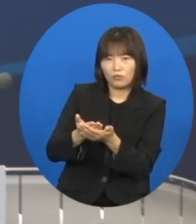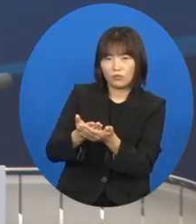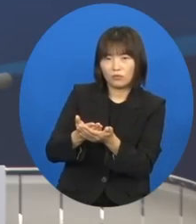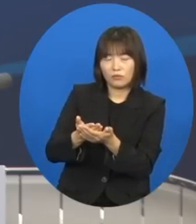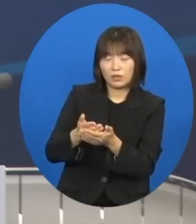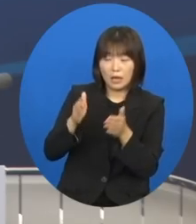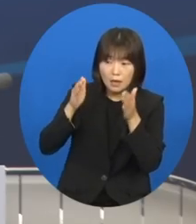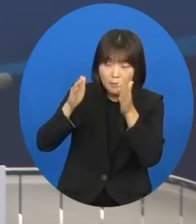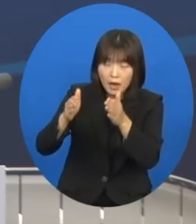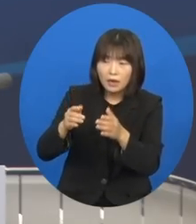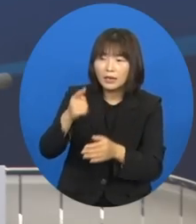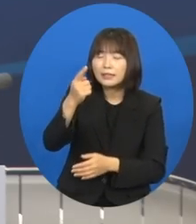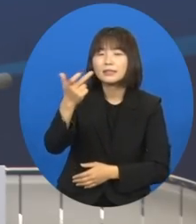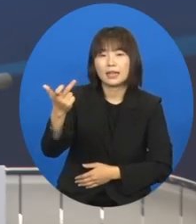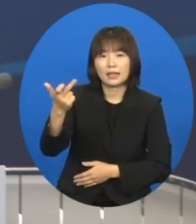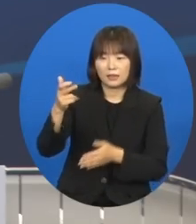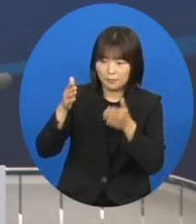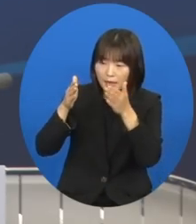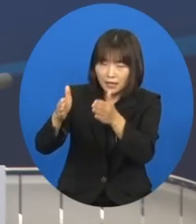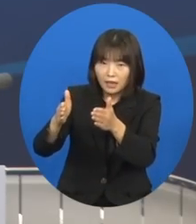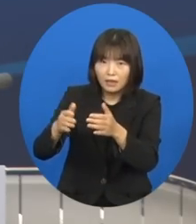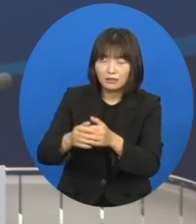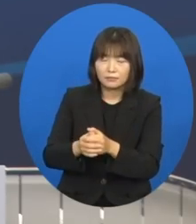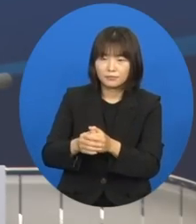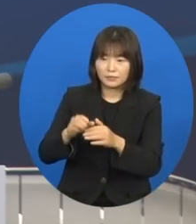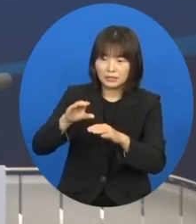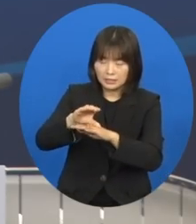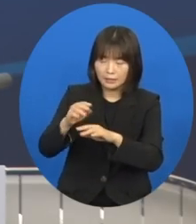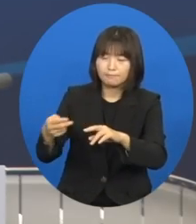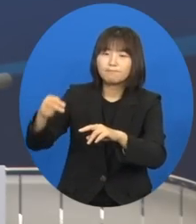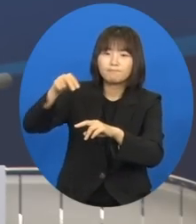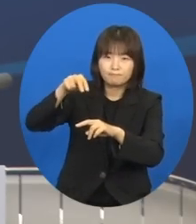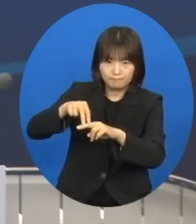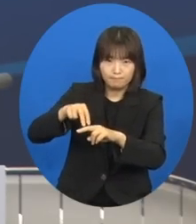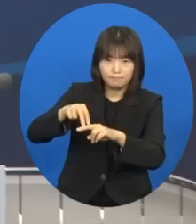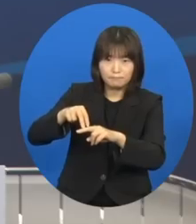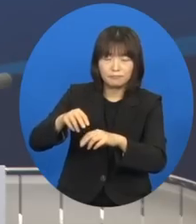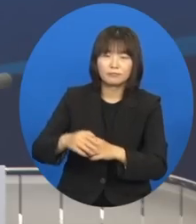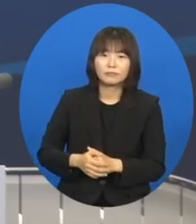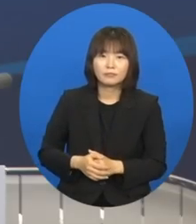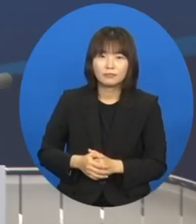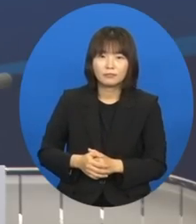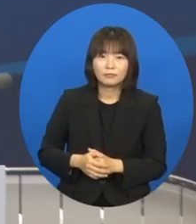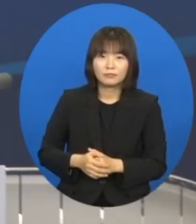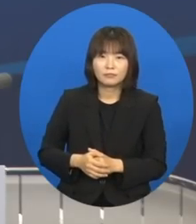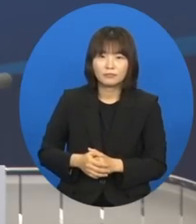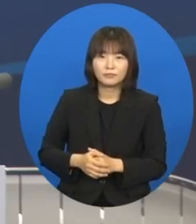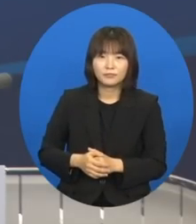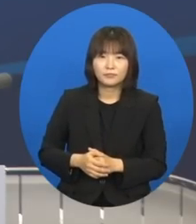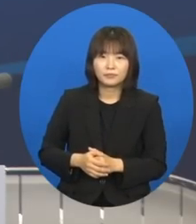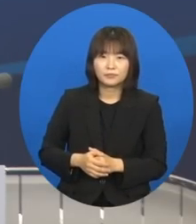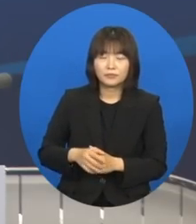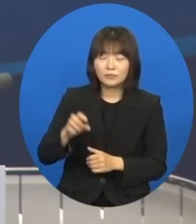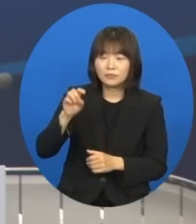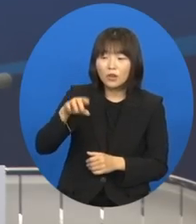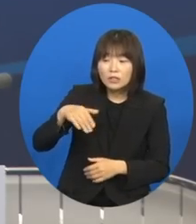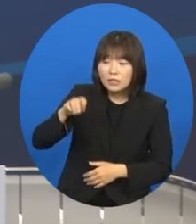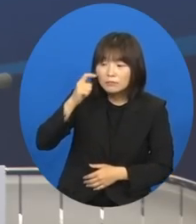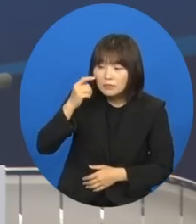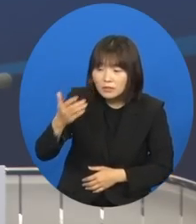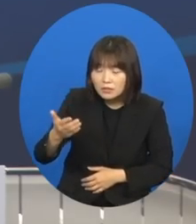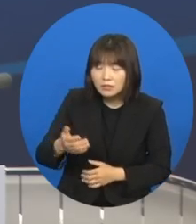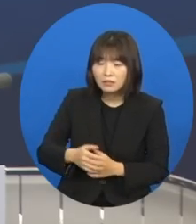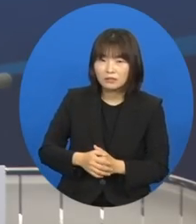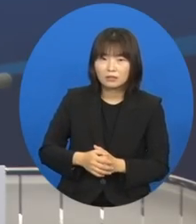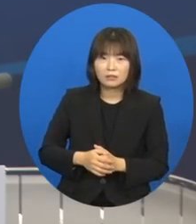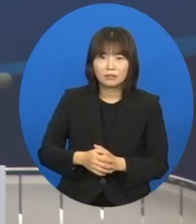쪽이에요. 탔습니다. 어느 쪽으로 가십니까? 그때 그분이 이렇게 얘기하시는 거예요. 제가 살던 그